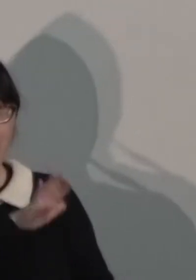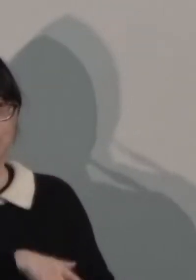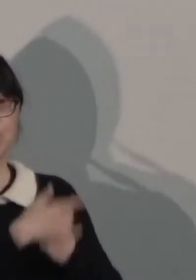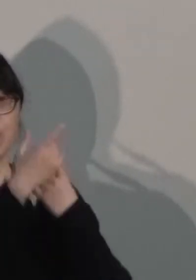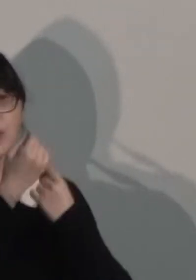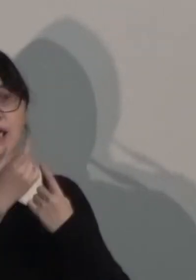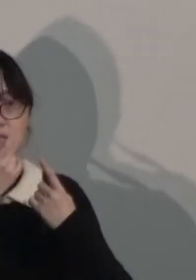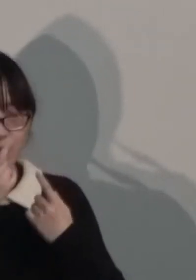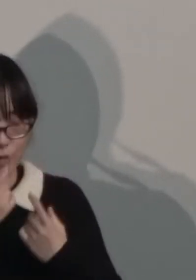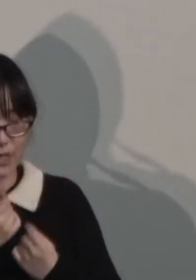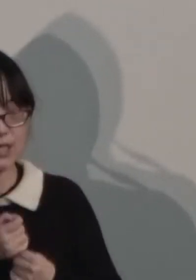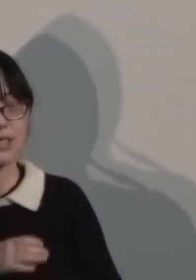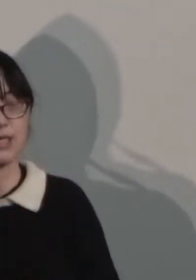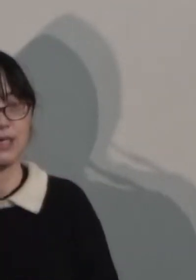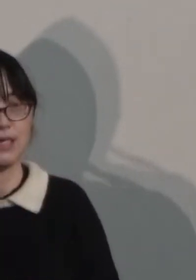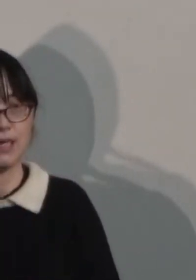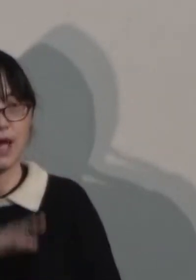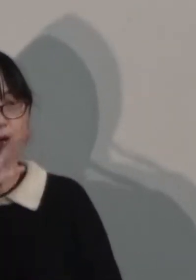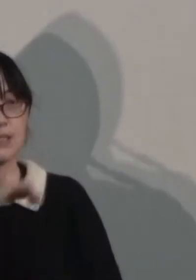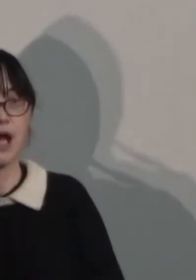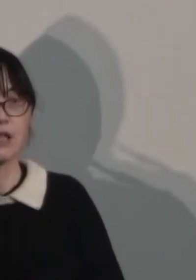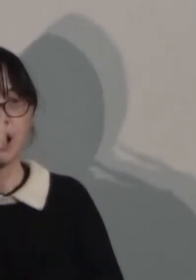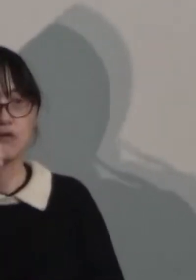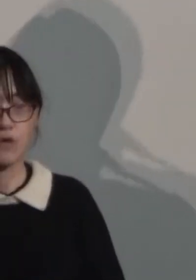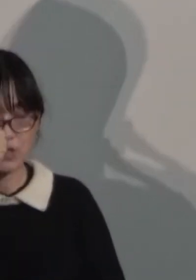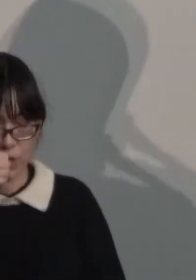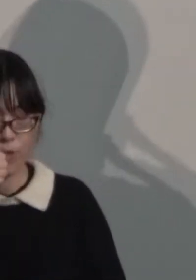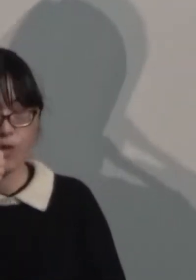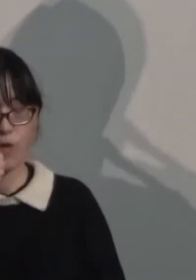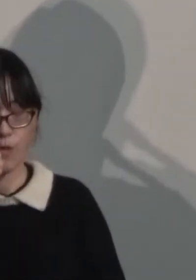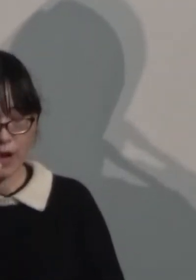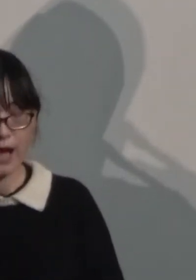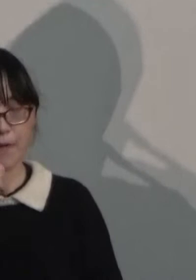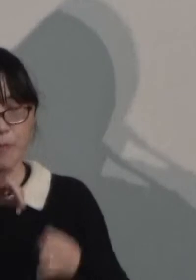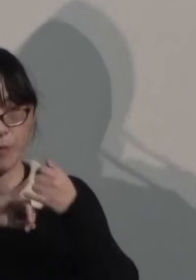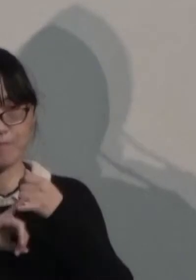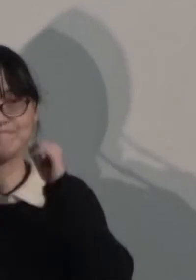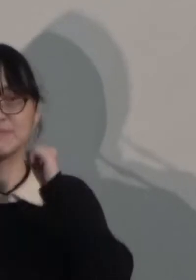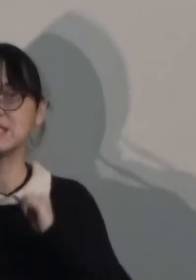ように、サンタクロースも確かにいるのです。